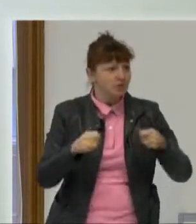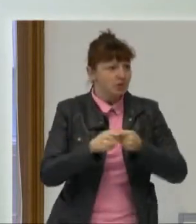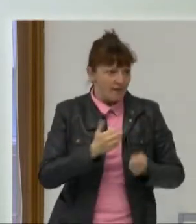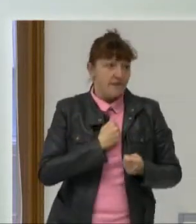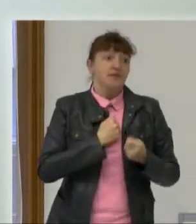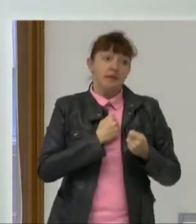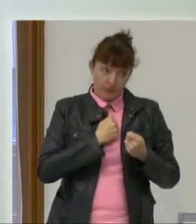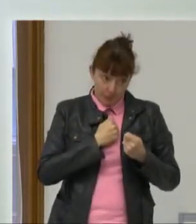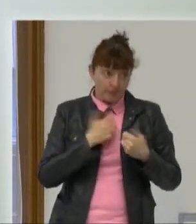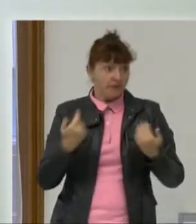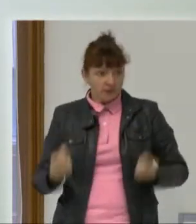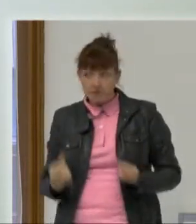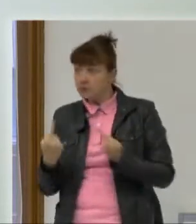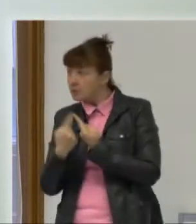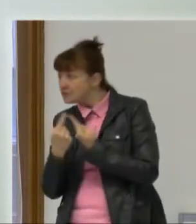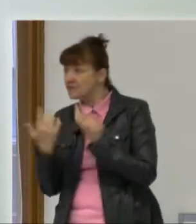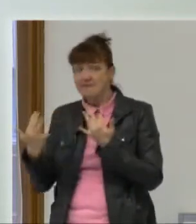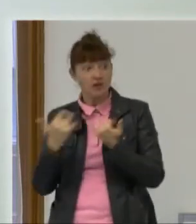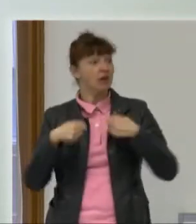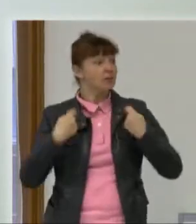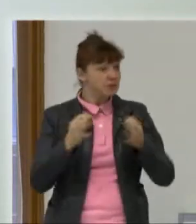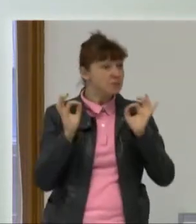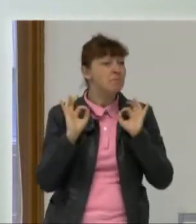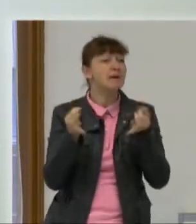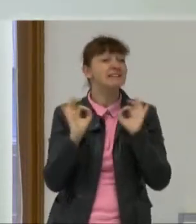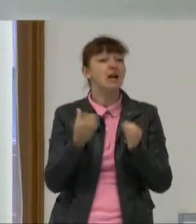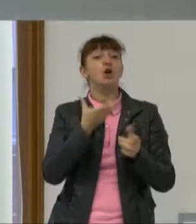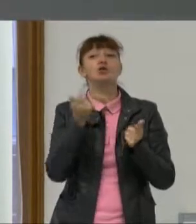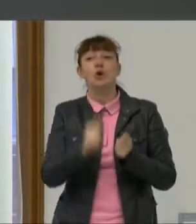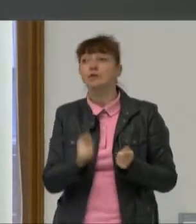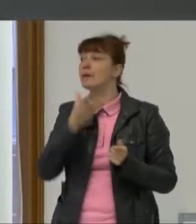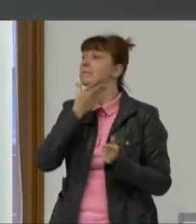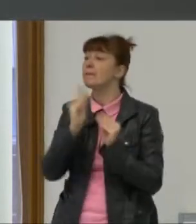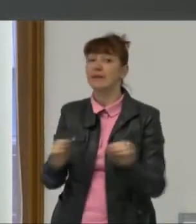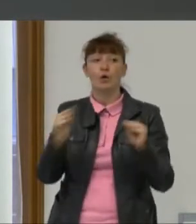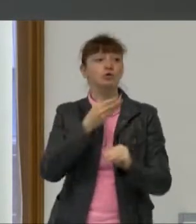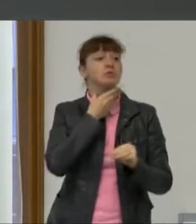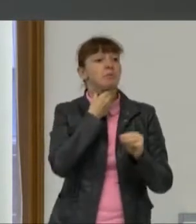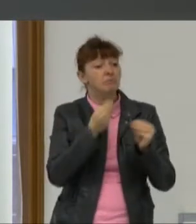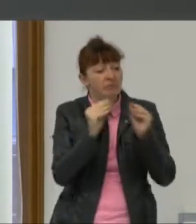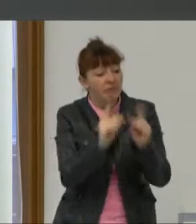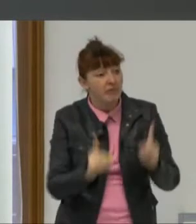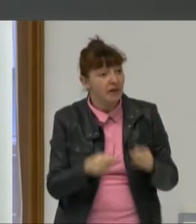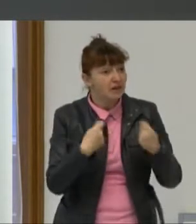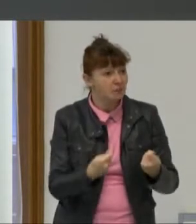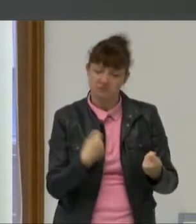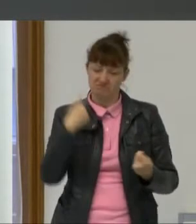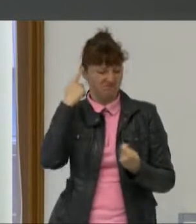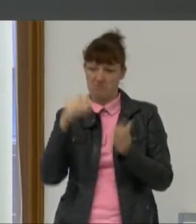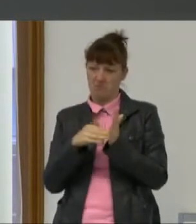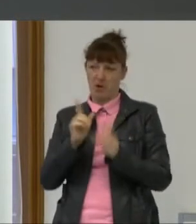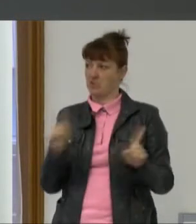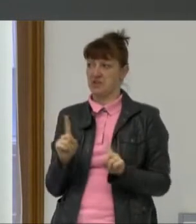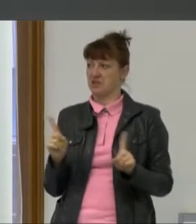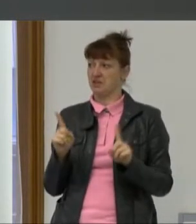darum, ob es spezifische, spezielle, sonderpädagogische Didaktiken benötigt. Hier bin ich der Meinung, dass das nicht der Fall ist, sondern es